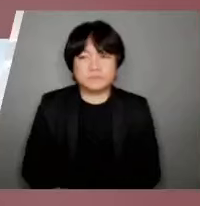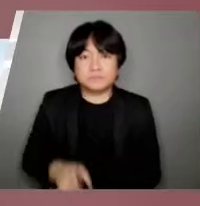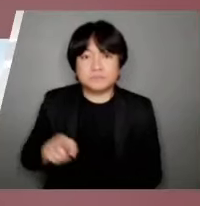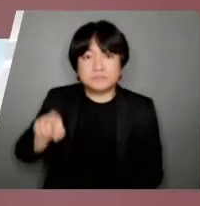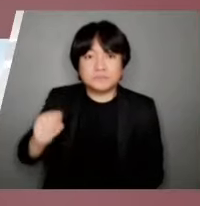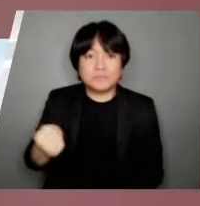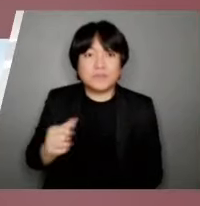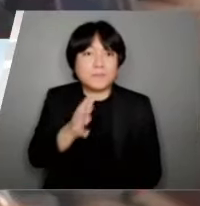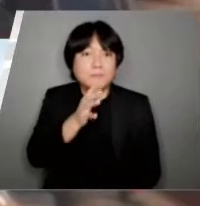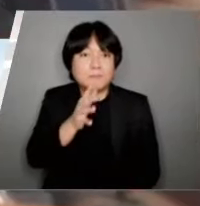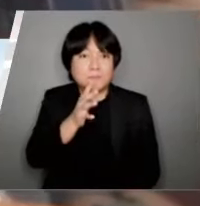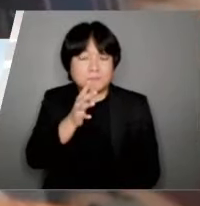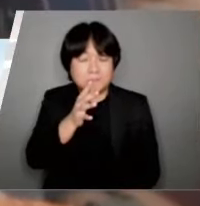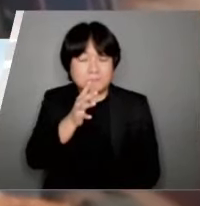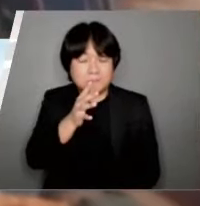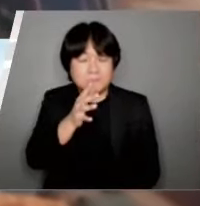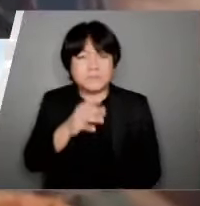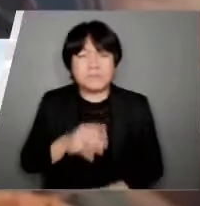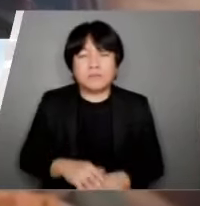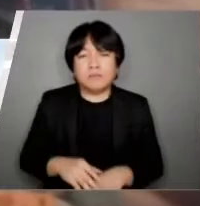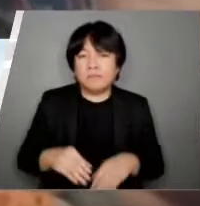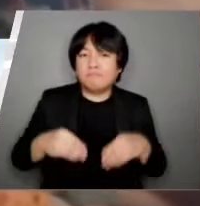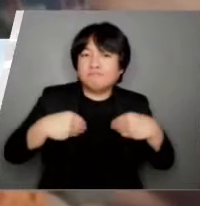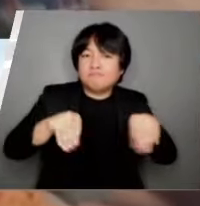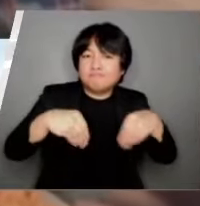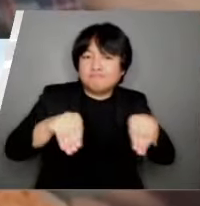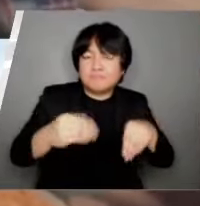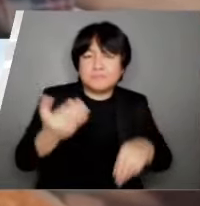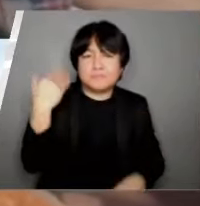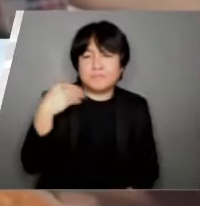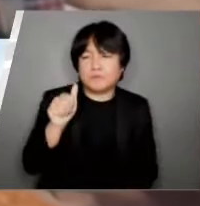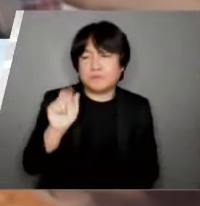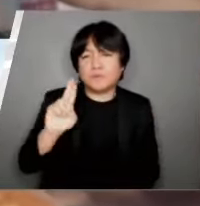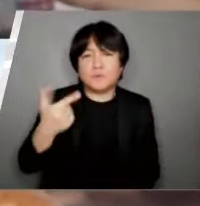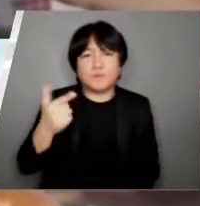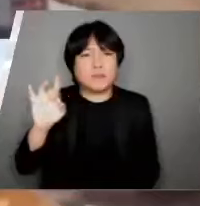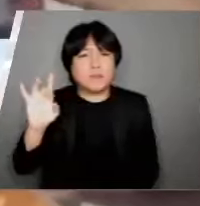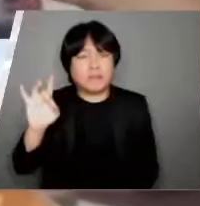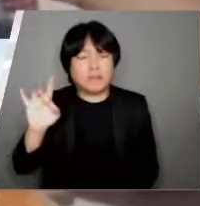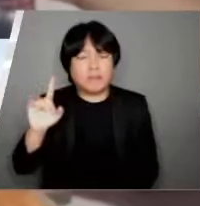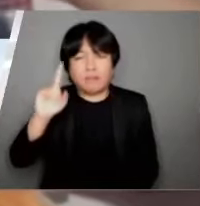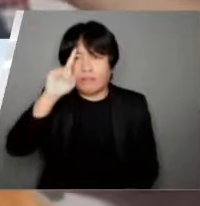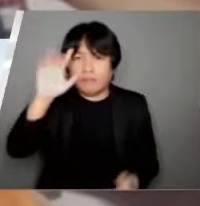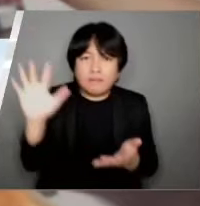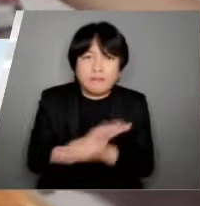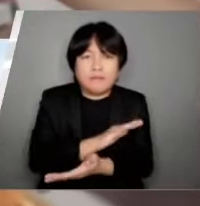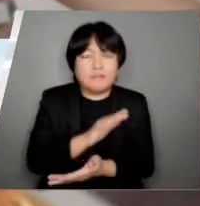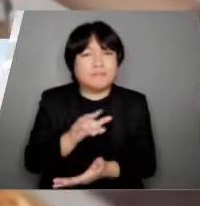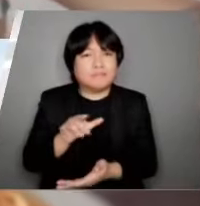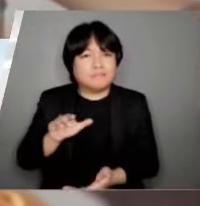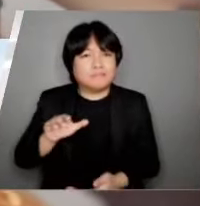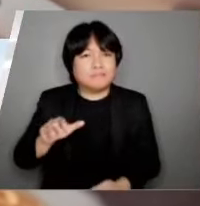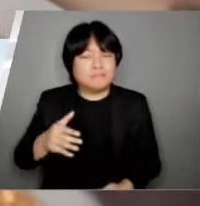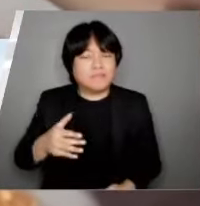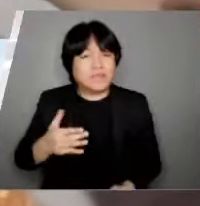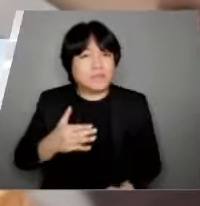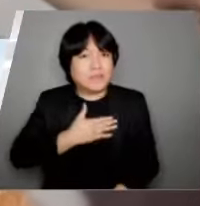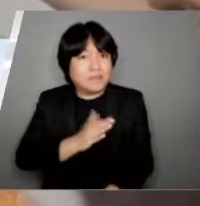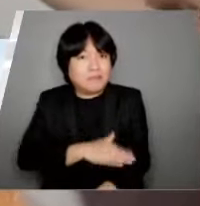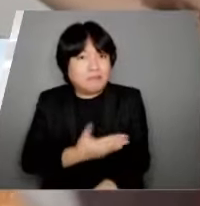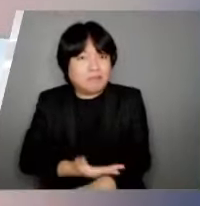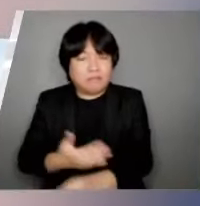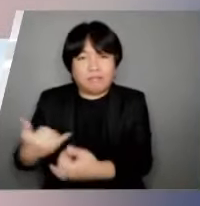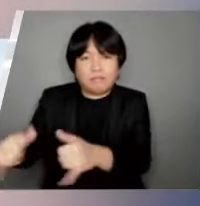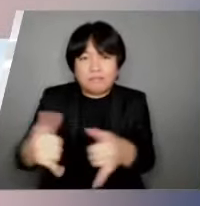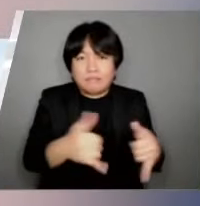Janet, nagtitinda siya ng pagkain noong August 8 nang di niya napansin na naglalaro sa kanyang likuran si Kaiden. Nagulat na